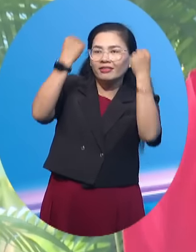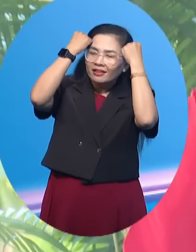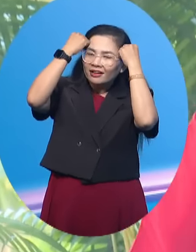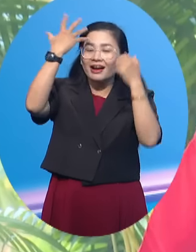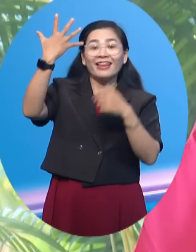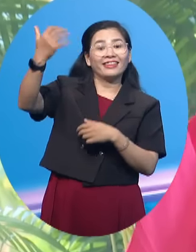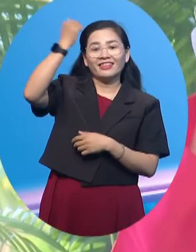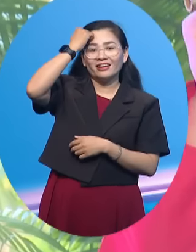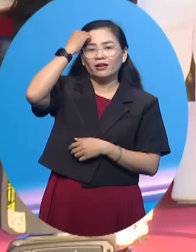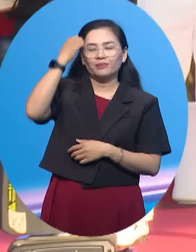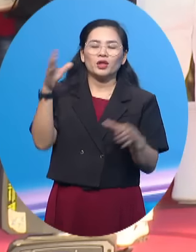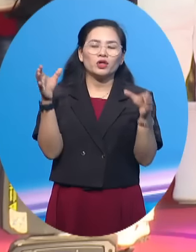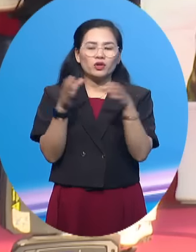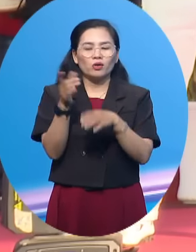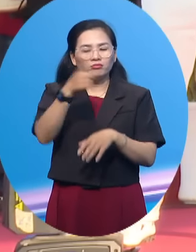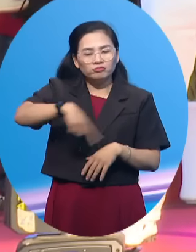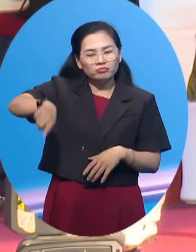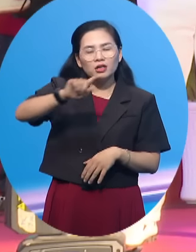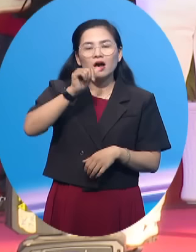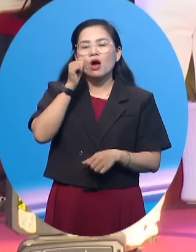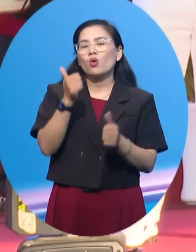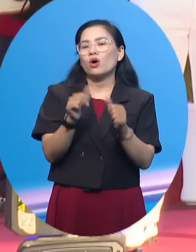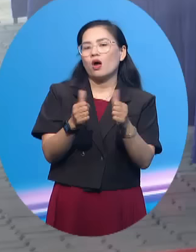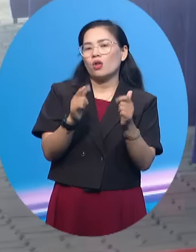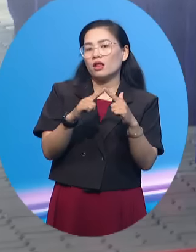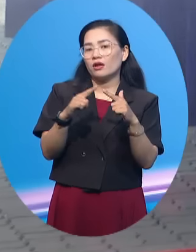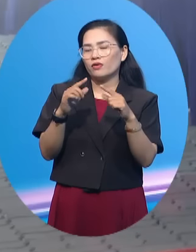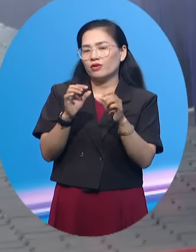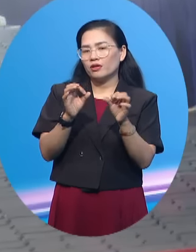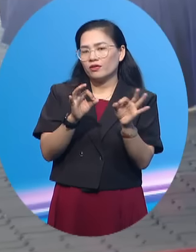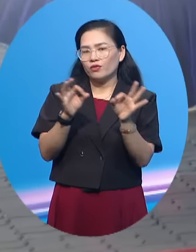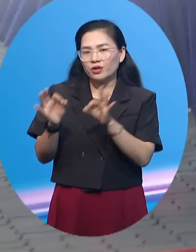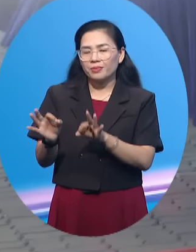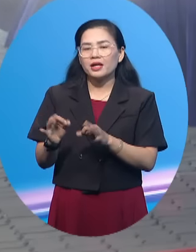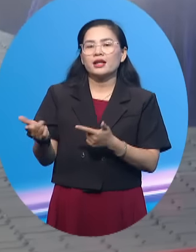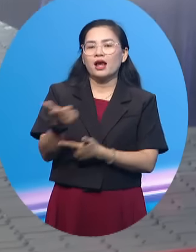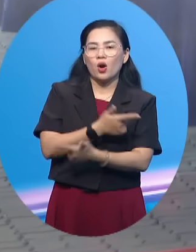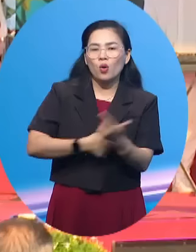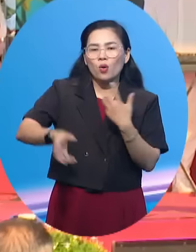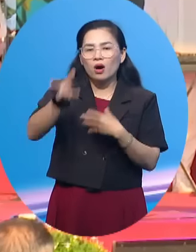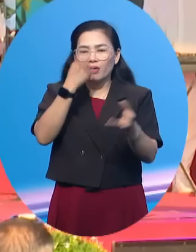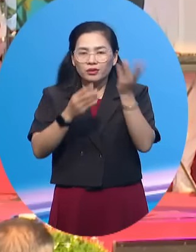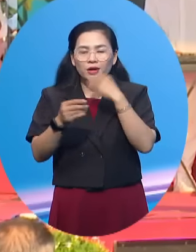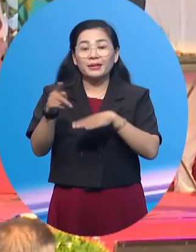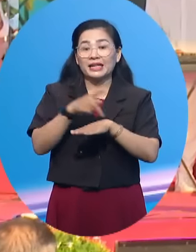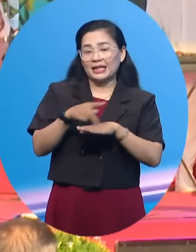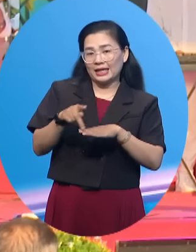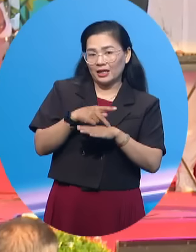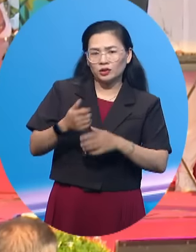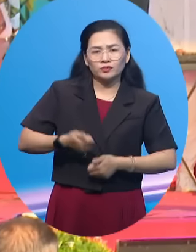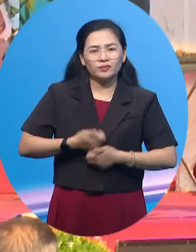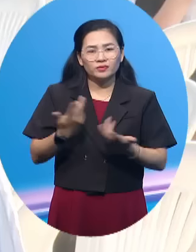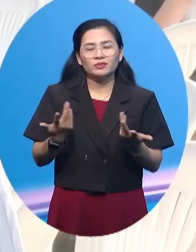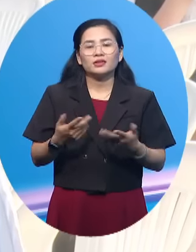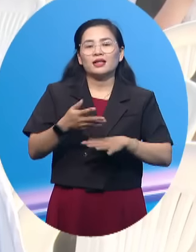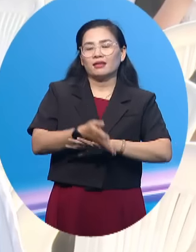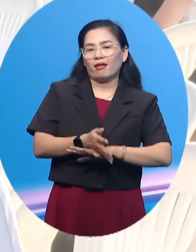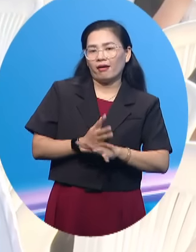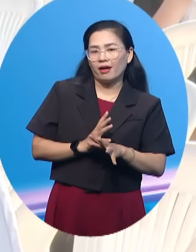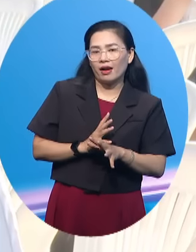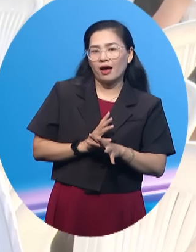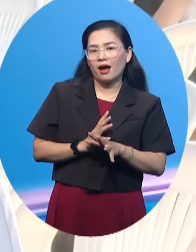cũng là dịp để các ban nhạc, nhóm ca trên địa bàn thành phố thể hiện tài năng và giao lưu học tập, kinh nghiệm, kỹ năng trình diễn, tài năng âm nhạc, sở